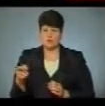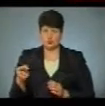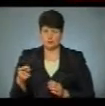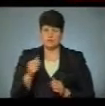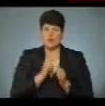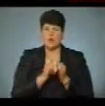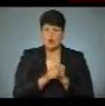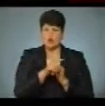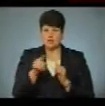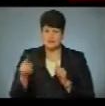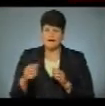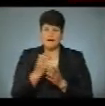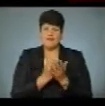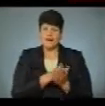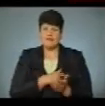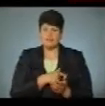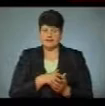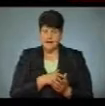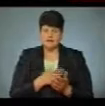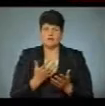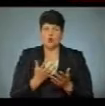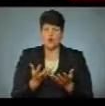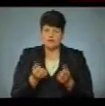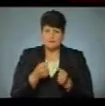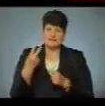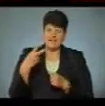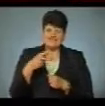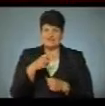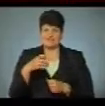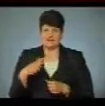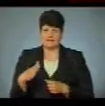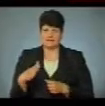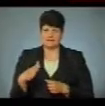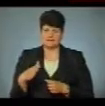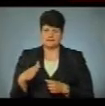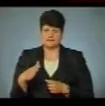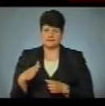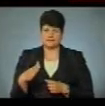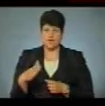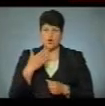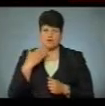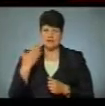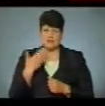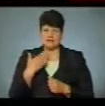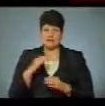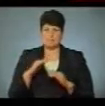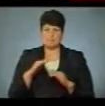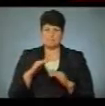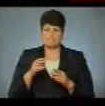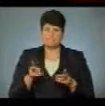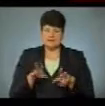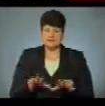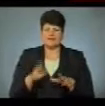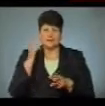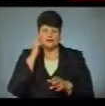кандидат мажоритарних, так званий, отримає по 20 хвилин. Останки підлітка часів Київської Русі